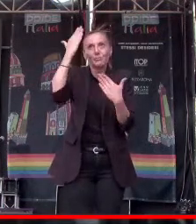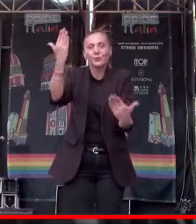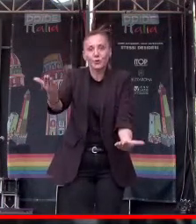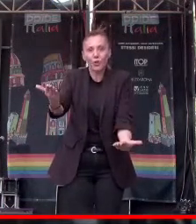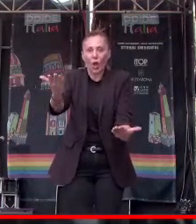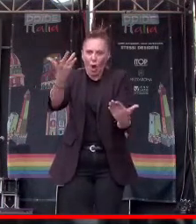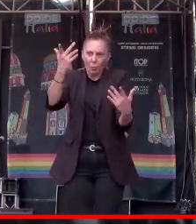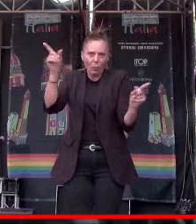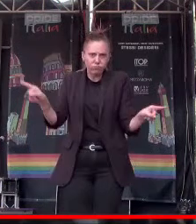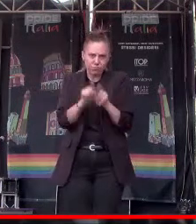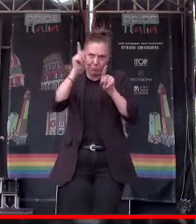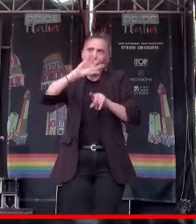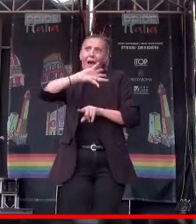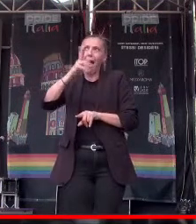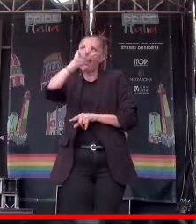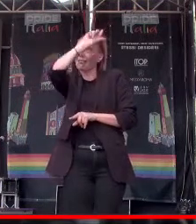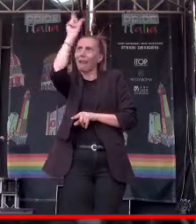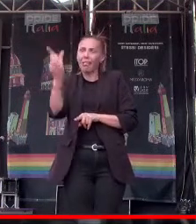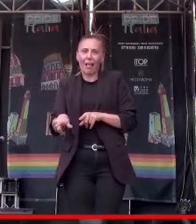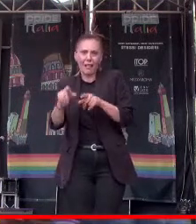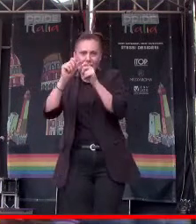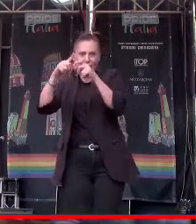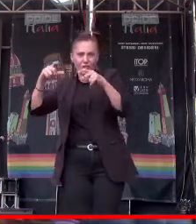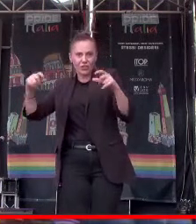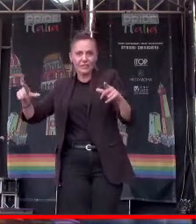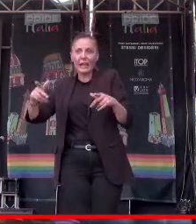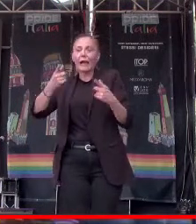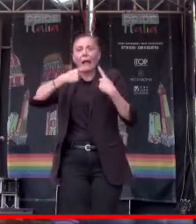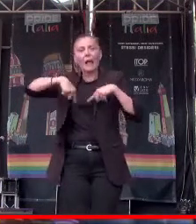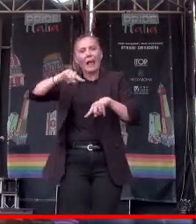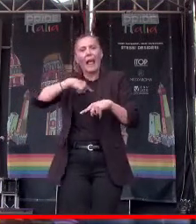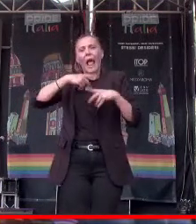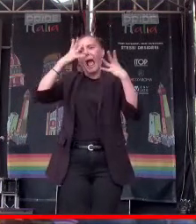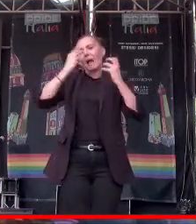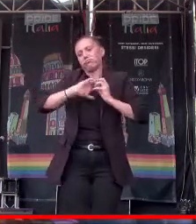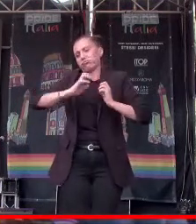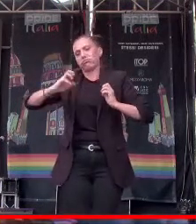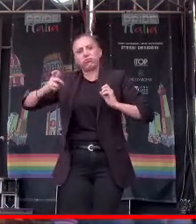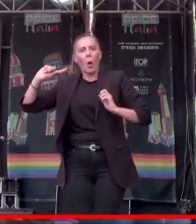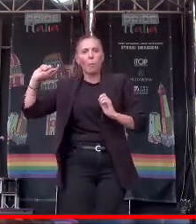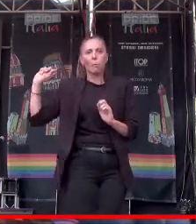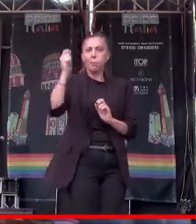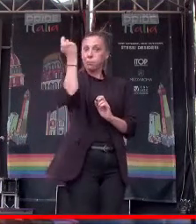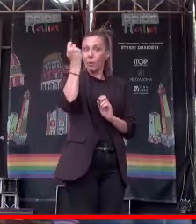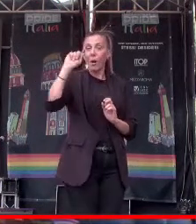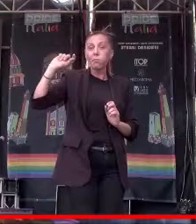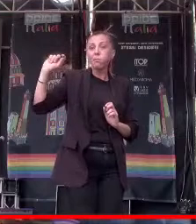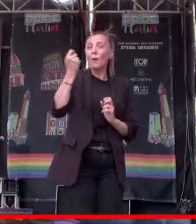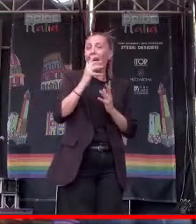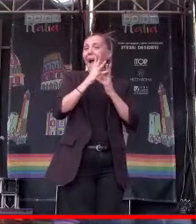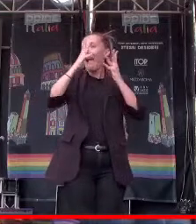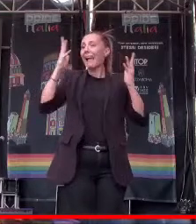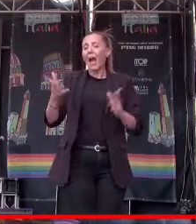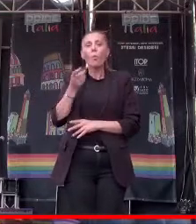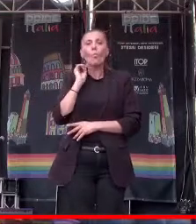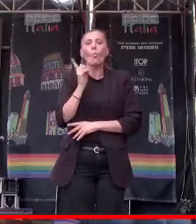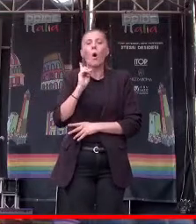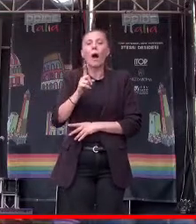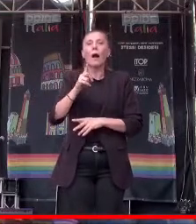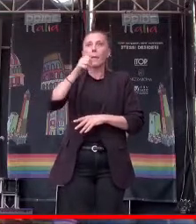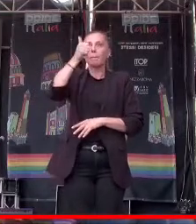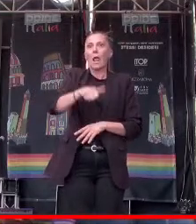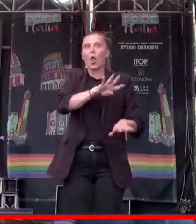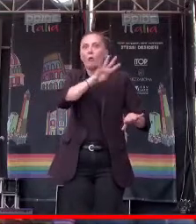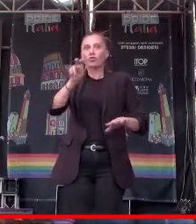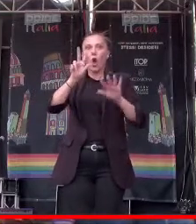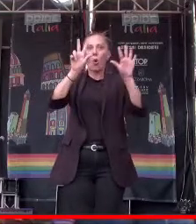sono tante altre. Pensate che tra le tante conquiste che abbiamo fatto, una di quelle più grosse è stata nell'86, quasi